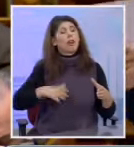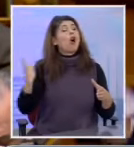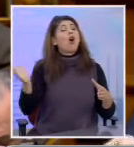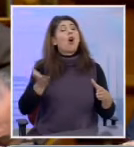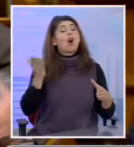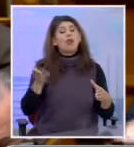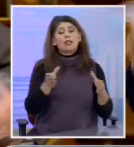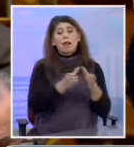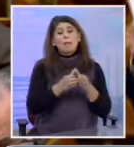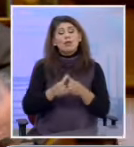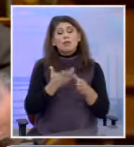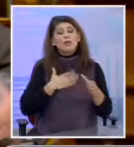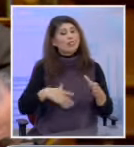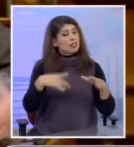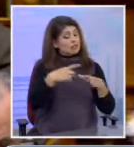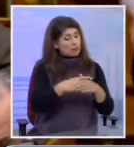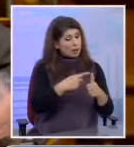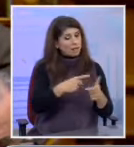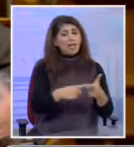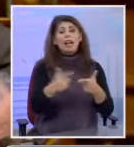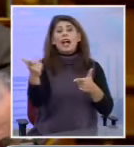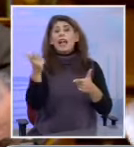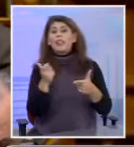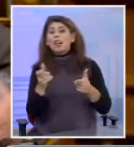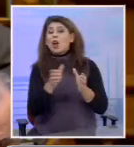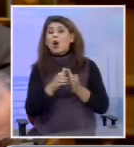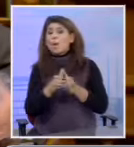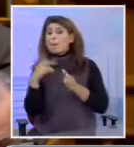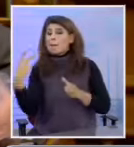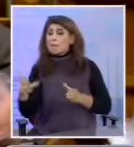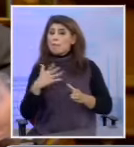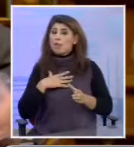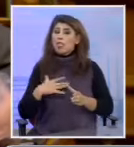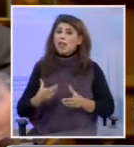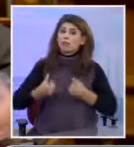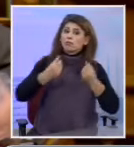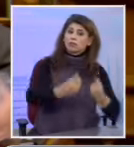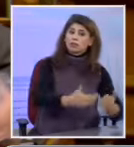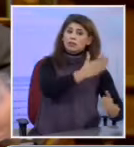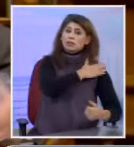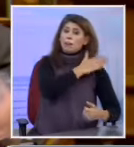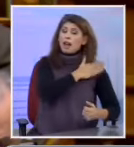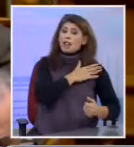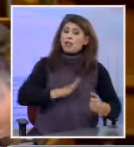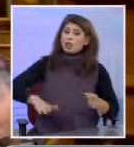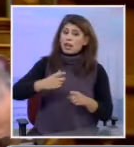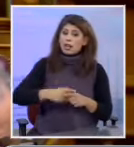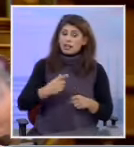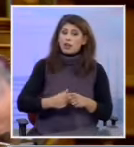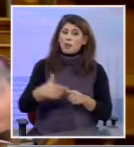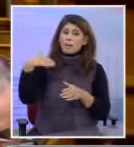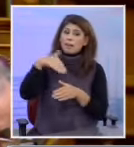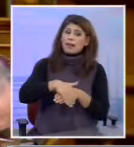επιτροπές θέλετε, και για τις τράπεζες και για τα δάνεια των κομμάτων σας που θέλετε να τα φορτώσετε στις πλάτες του ελληνικού λαού με